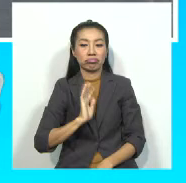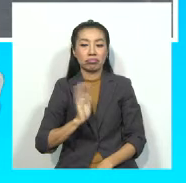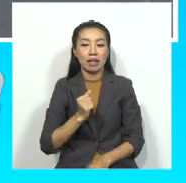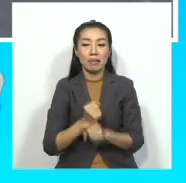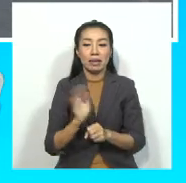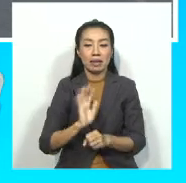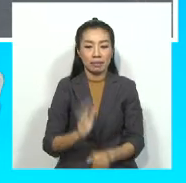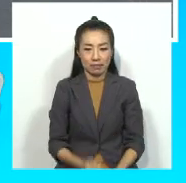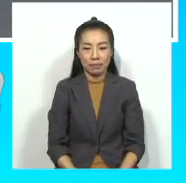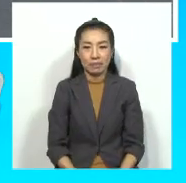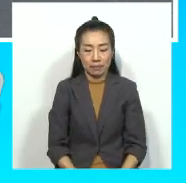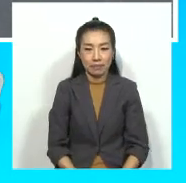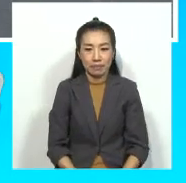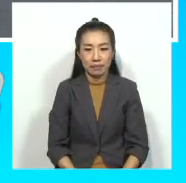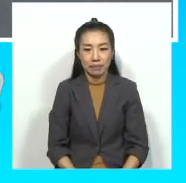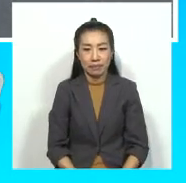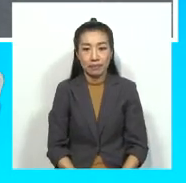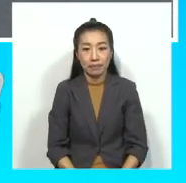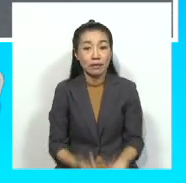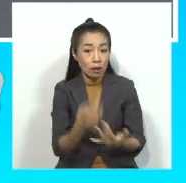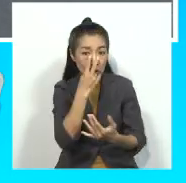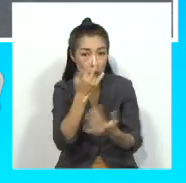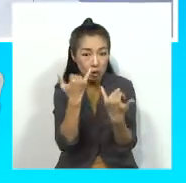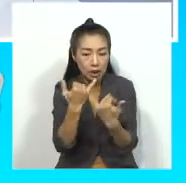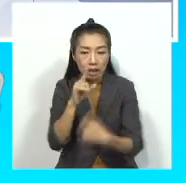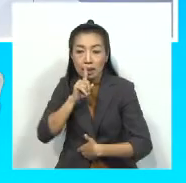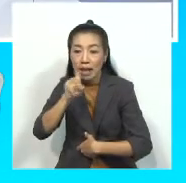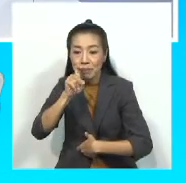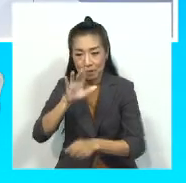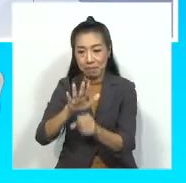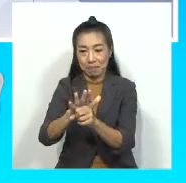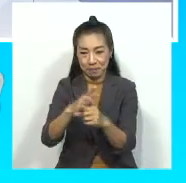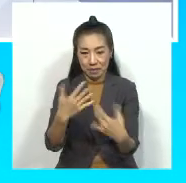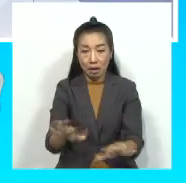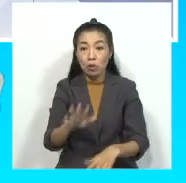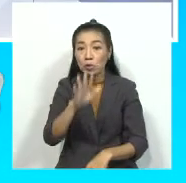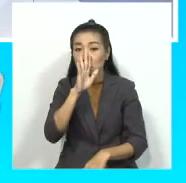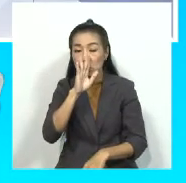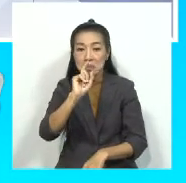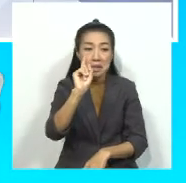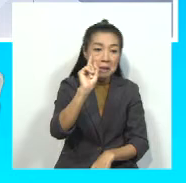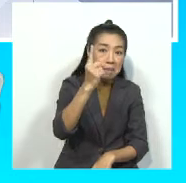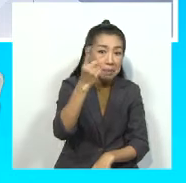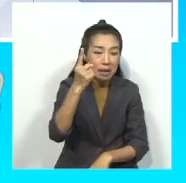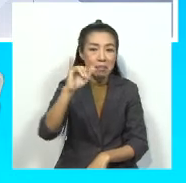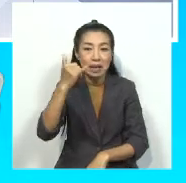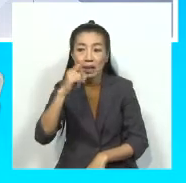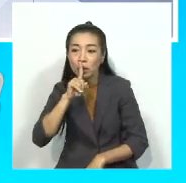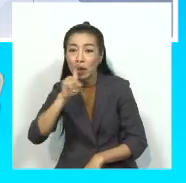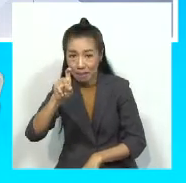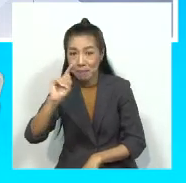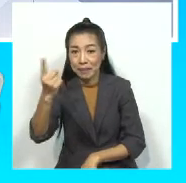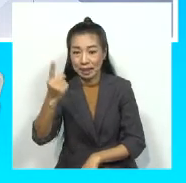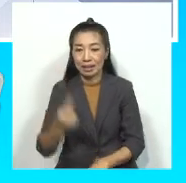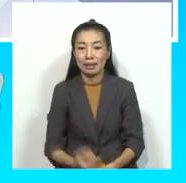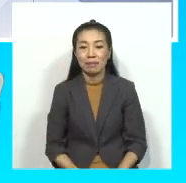นะครับ ค่ะ ครับ ค่ะยังไงเดี๋ยววันนี้ตรวจสอบท่านอธิบดีเพียงเท่านี้ก่อนนะคะถ้ามีความคืบหน้าคงต้องขออนุญาตรบกวนอีกครั้งนึงน